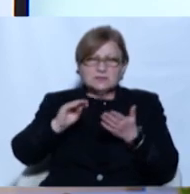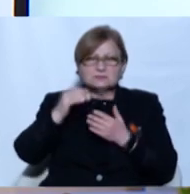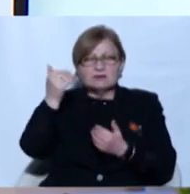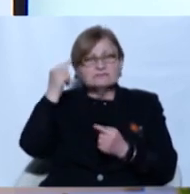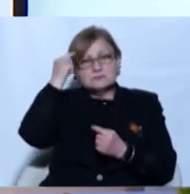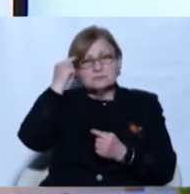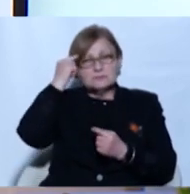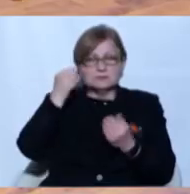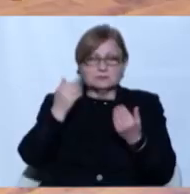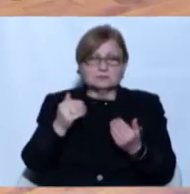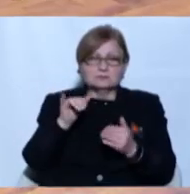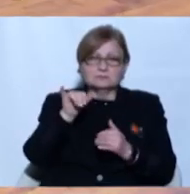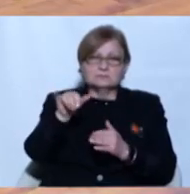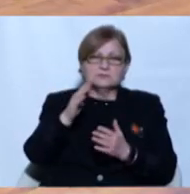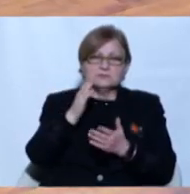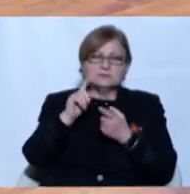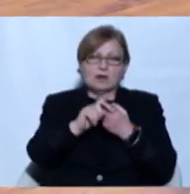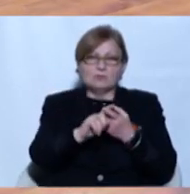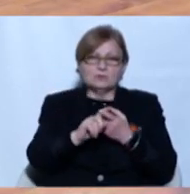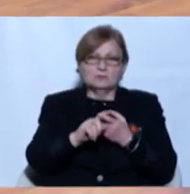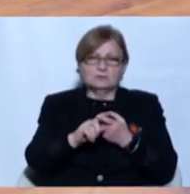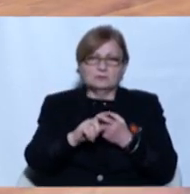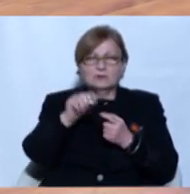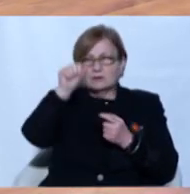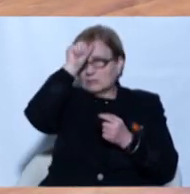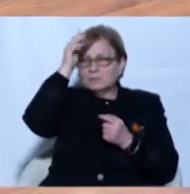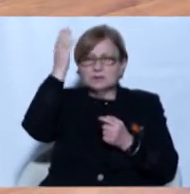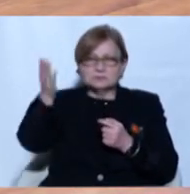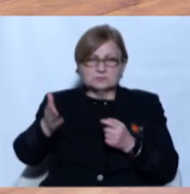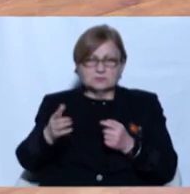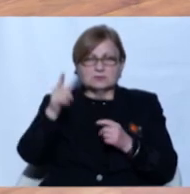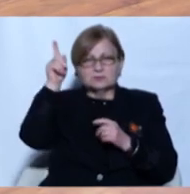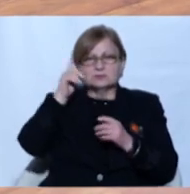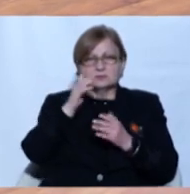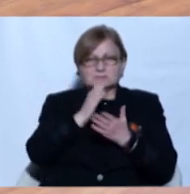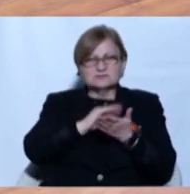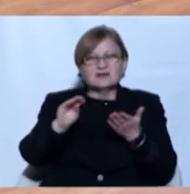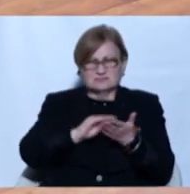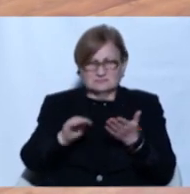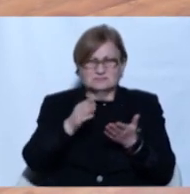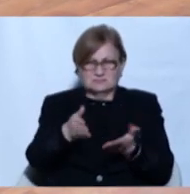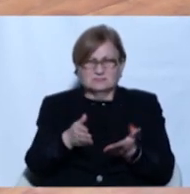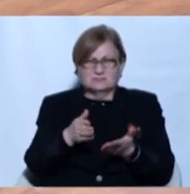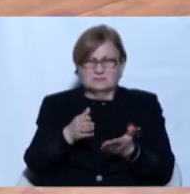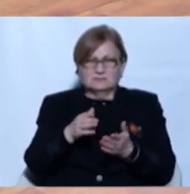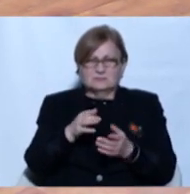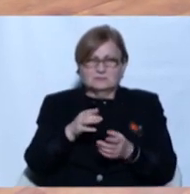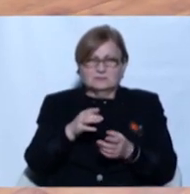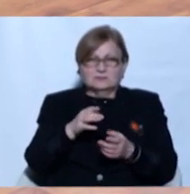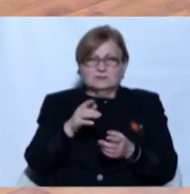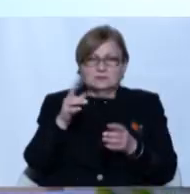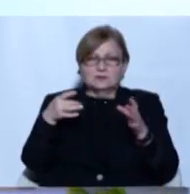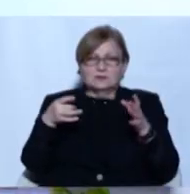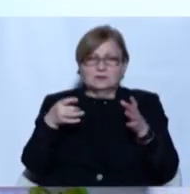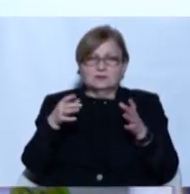ამას წაიკითხავთ არის მისი დამოკიდებულება სუღმერთთან იქ არის ერთგან არის რომ